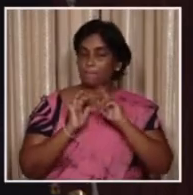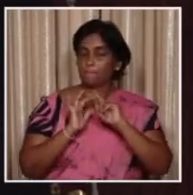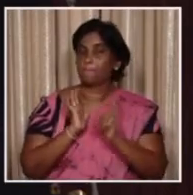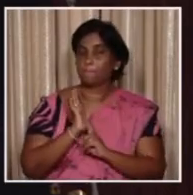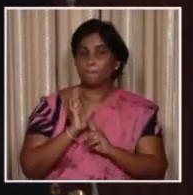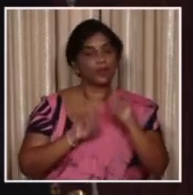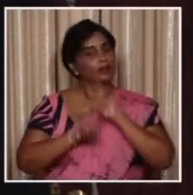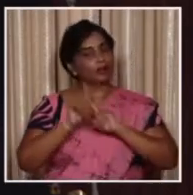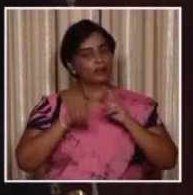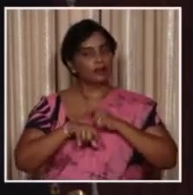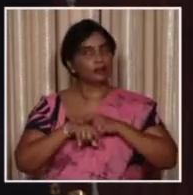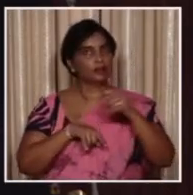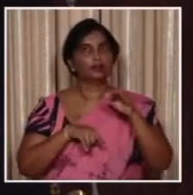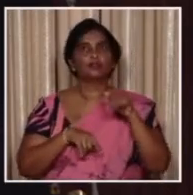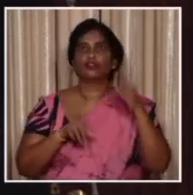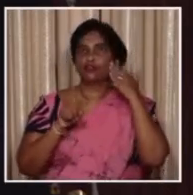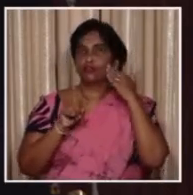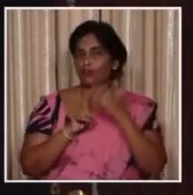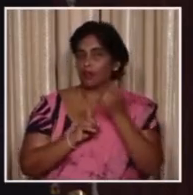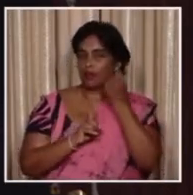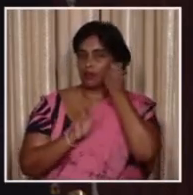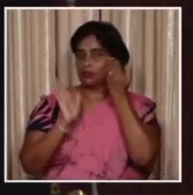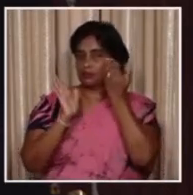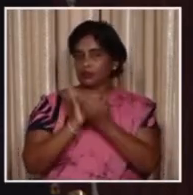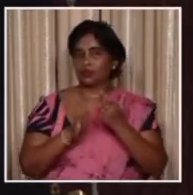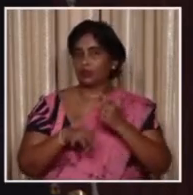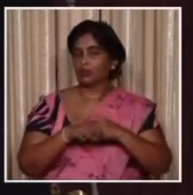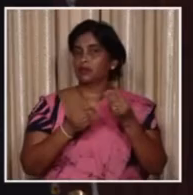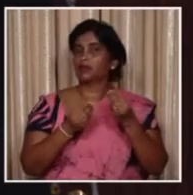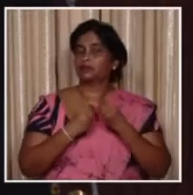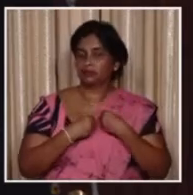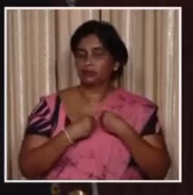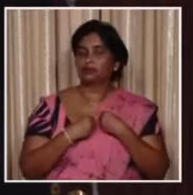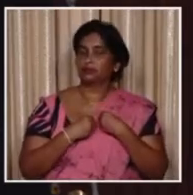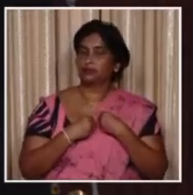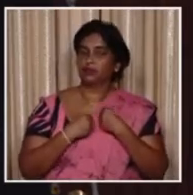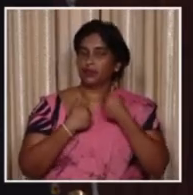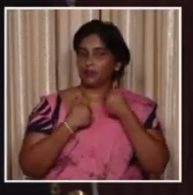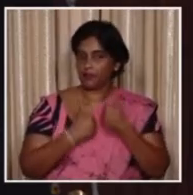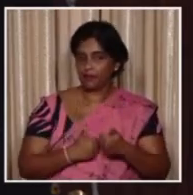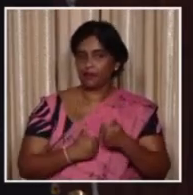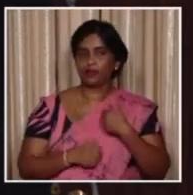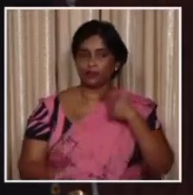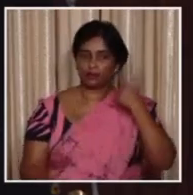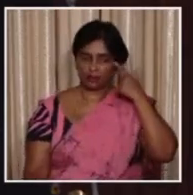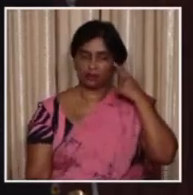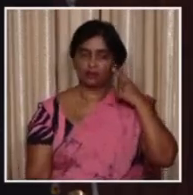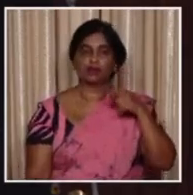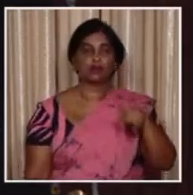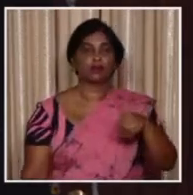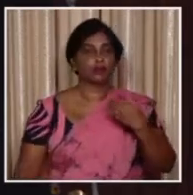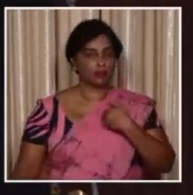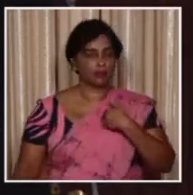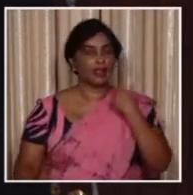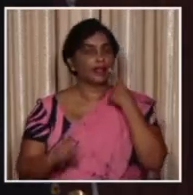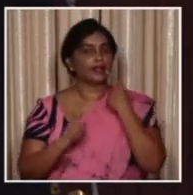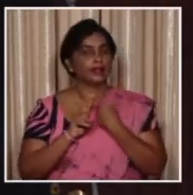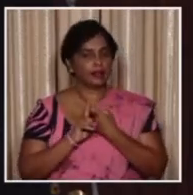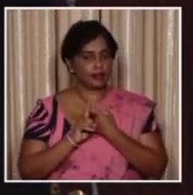කරන වෙලාවේ මේ පිළිබඳව අදහස් දැක්වීමට අවස්ථාවක් ලැබීම ඉතාමත්ම වැදගත් බව හිතනවා. මොකද මමත්